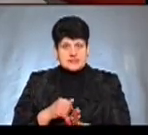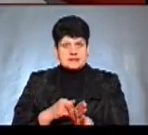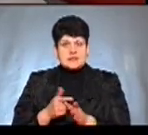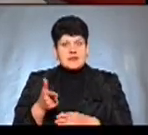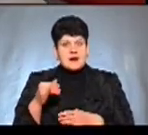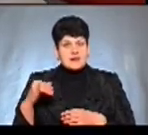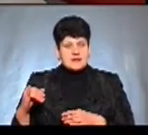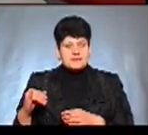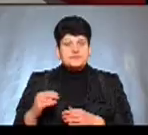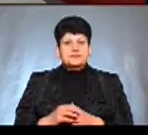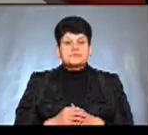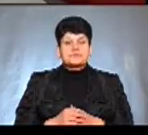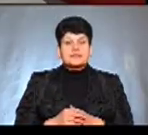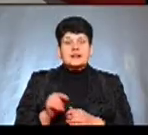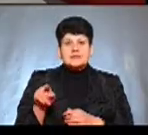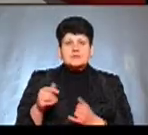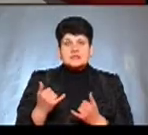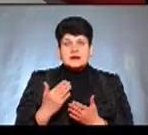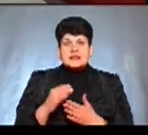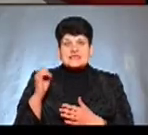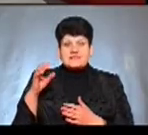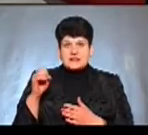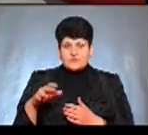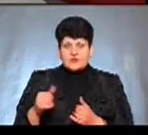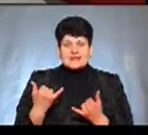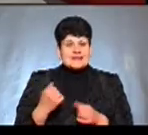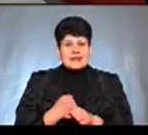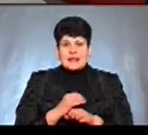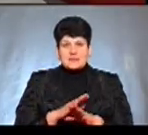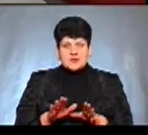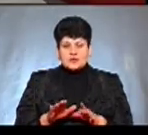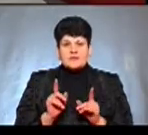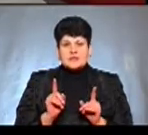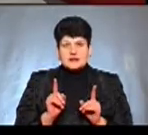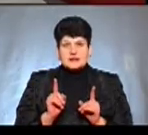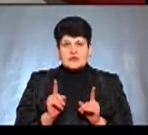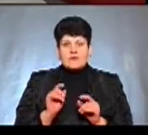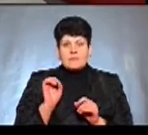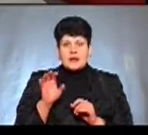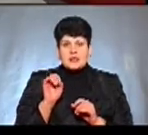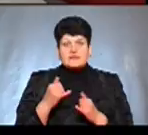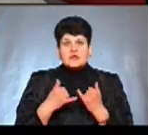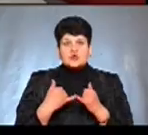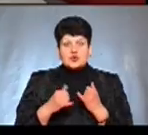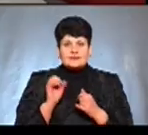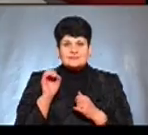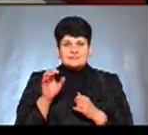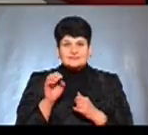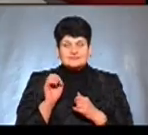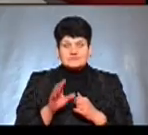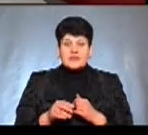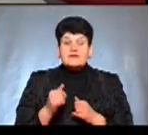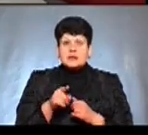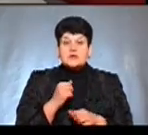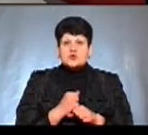безперечно, абсолютно. Там, де зараз стоїть світлофор, який зараз не працює, він тільки в мерехтінні жовтого сигналу працює, він